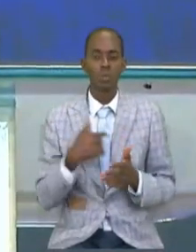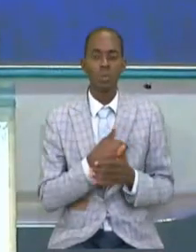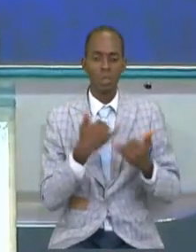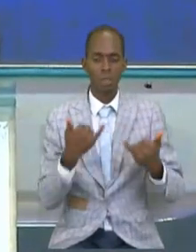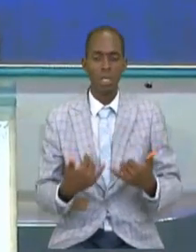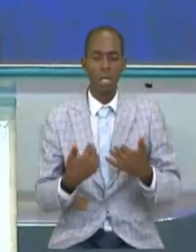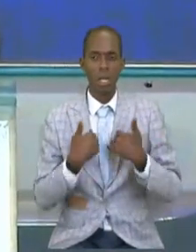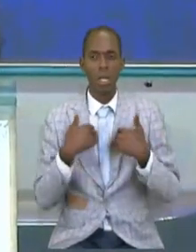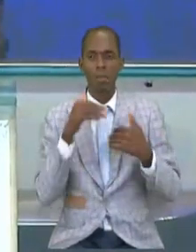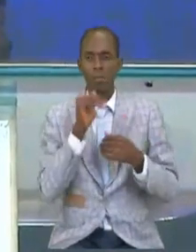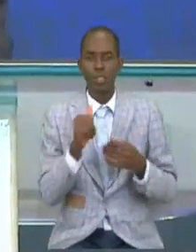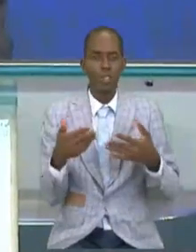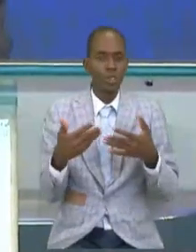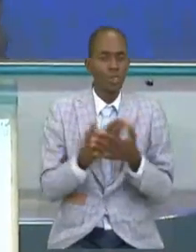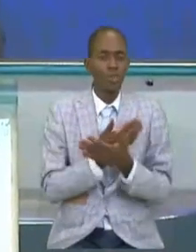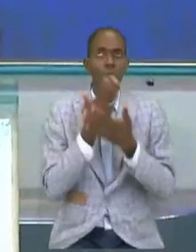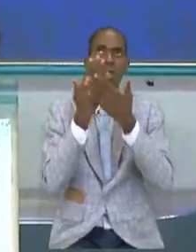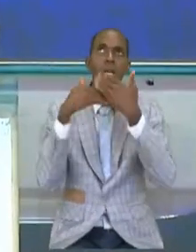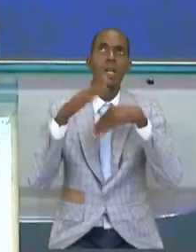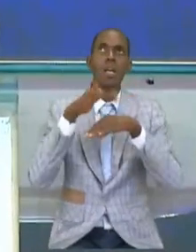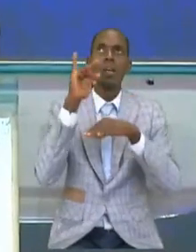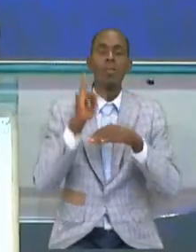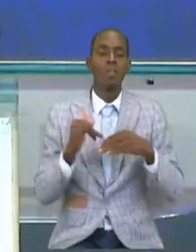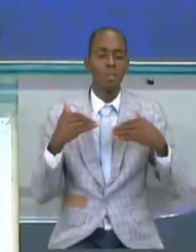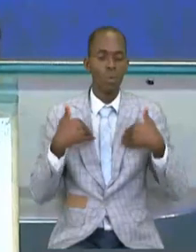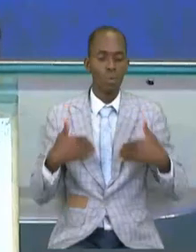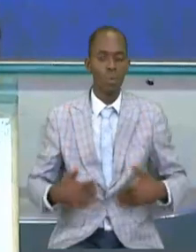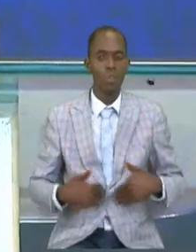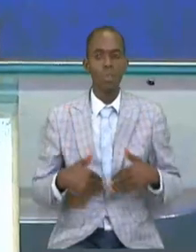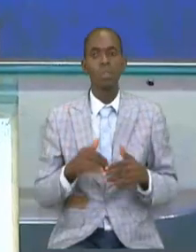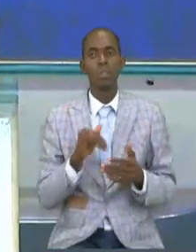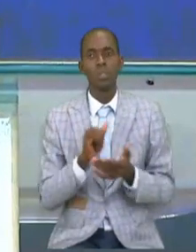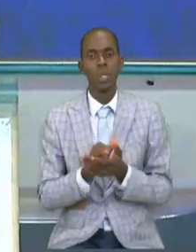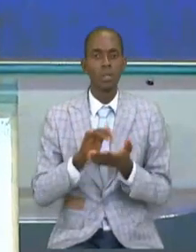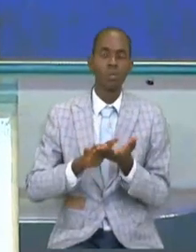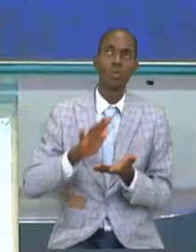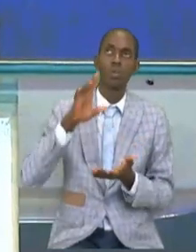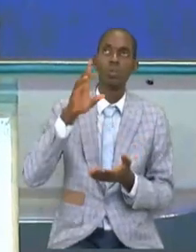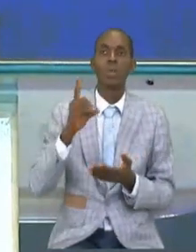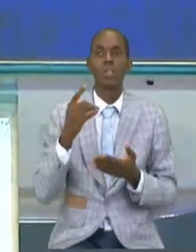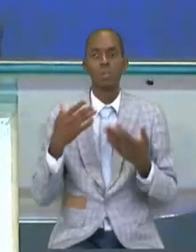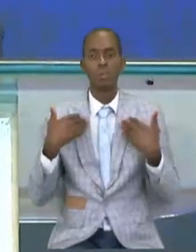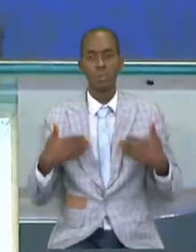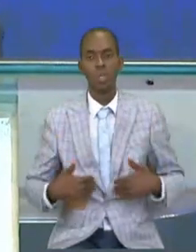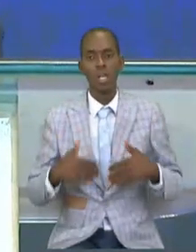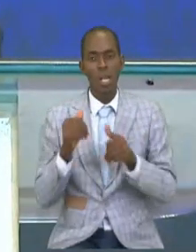que nous revêtions. Et le corps céleste, c'est l'espérance. Quiconque